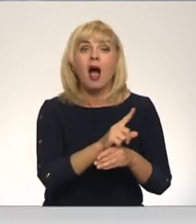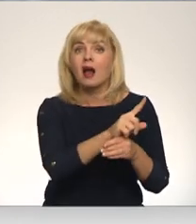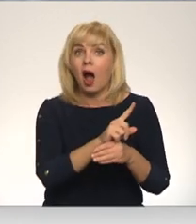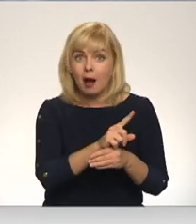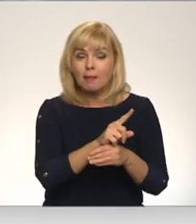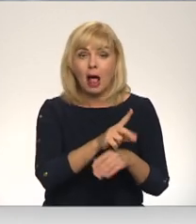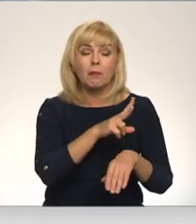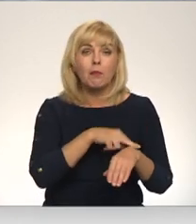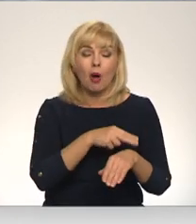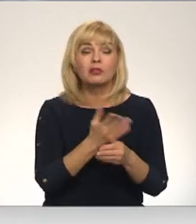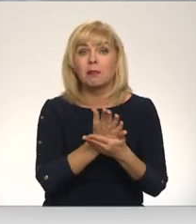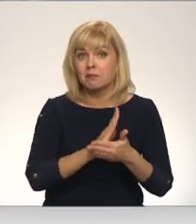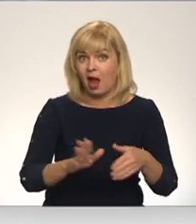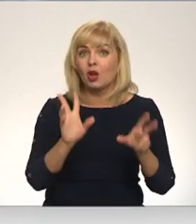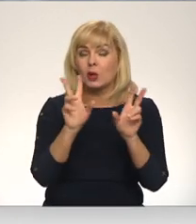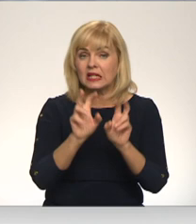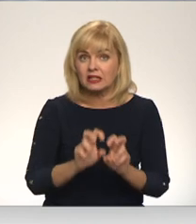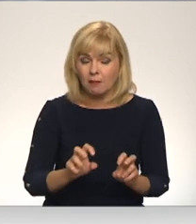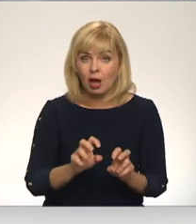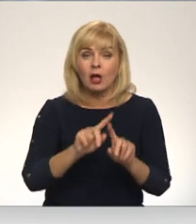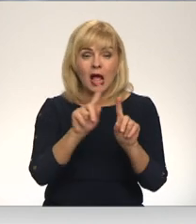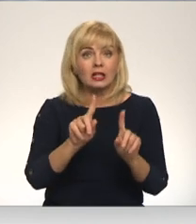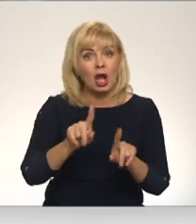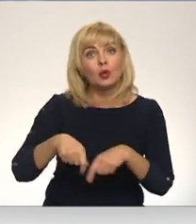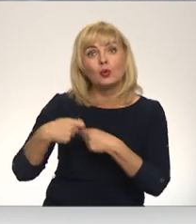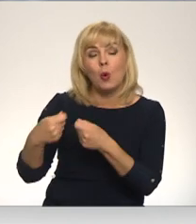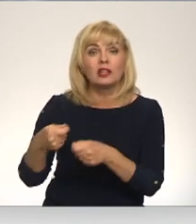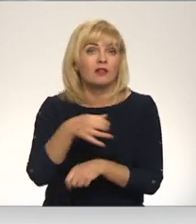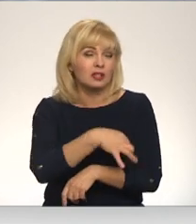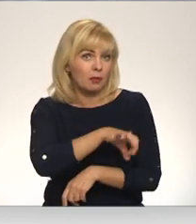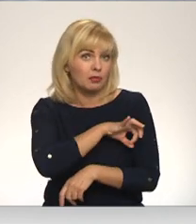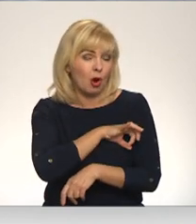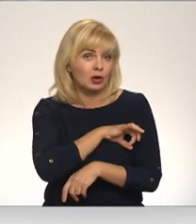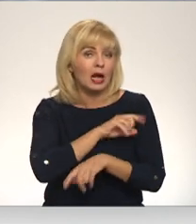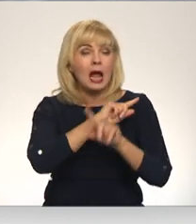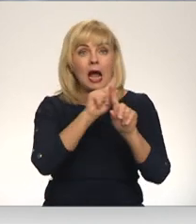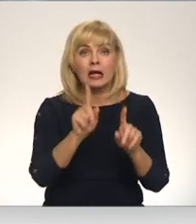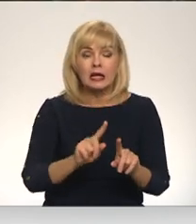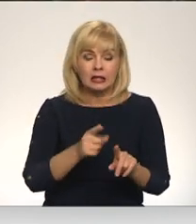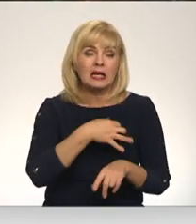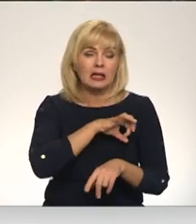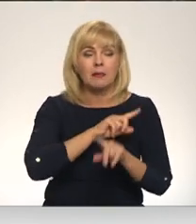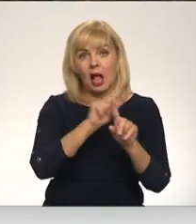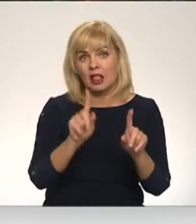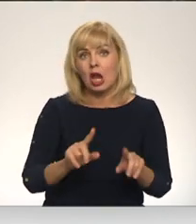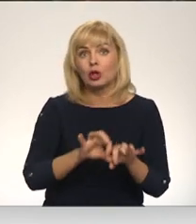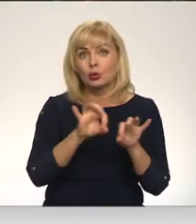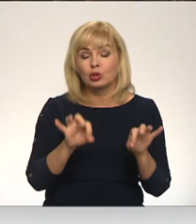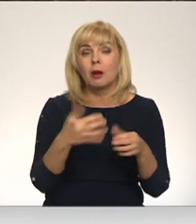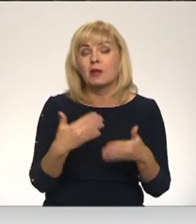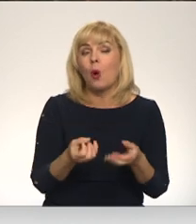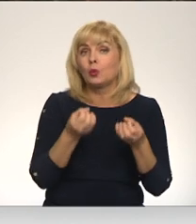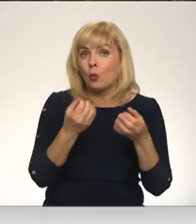Tagad policija ir beigusi izmeklēšanu un lietu nodevusi prokuratūrai krimināla vajāšanas uzsākšanai. Ir